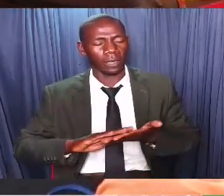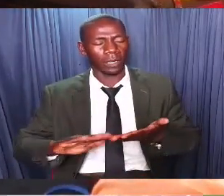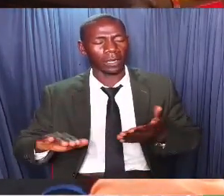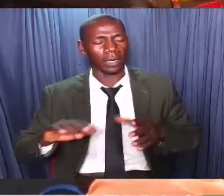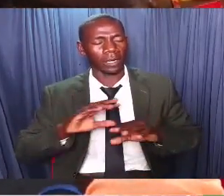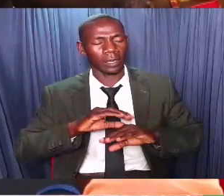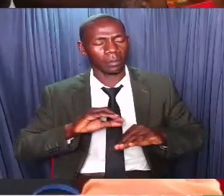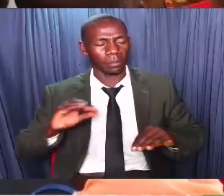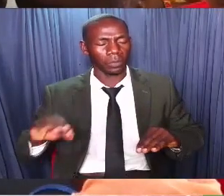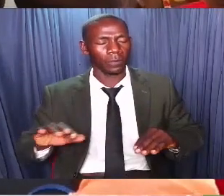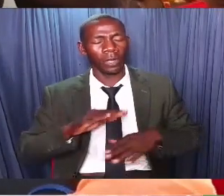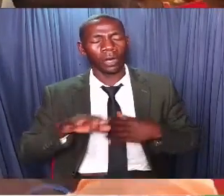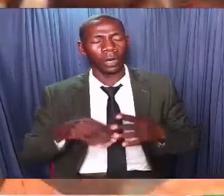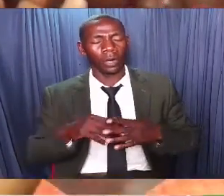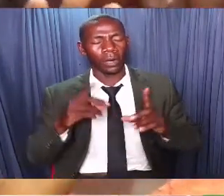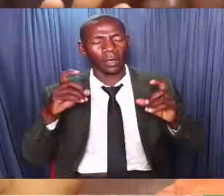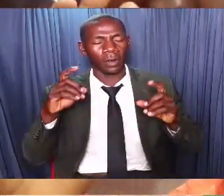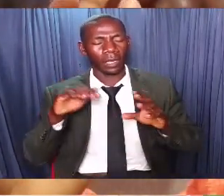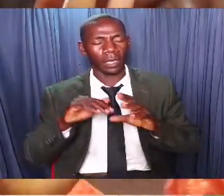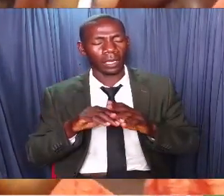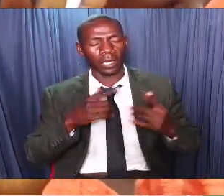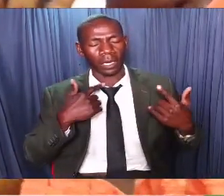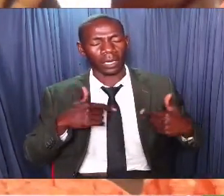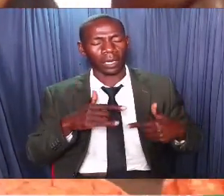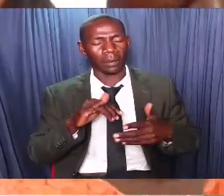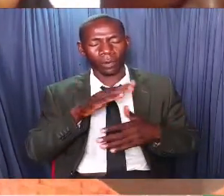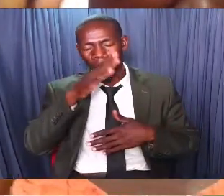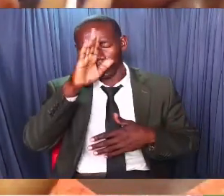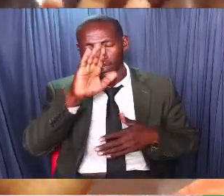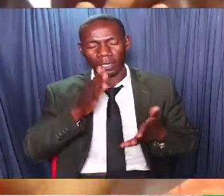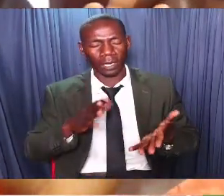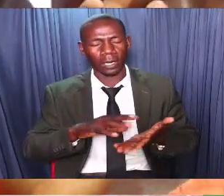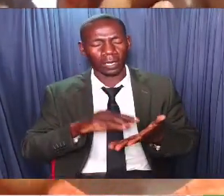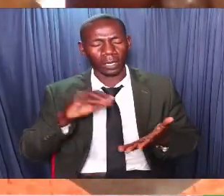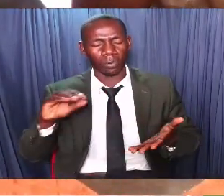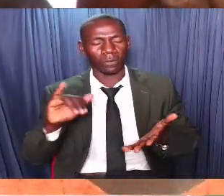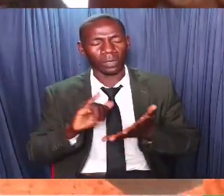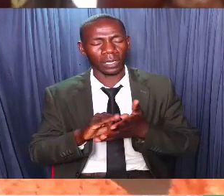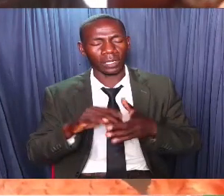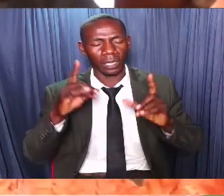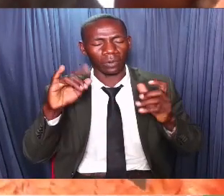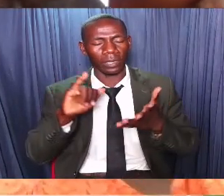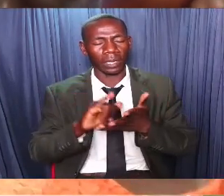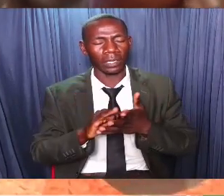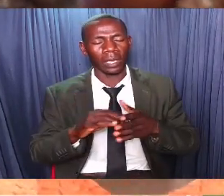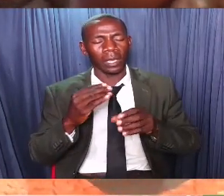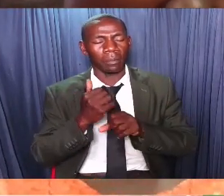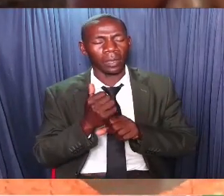Kila anayekurudia Bwana mpokee. Mpokee. apokee kila anayekurudia Bwana